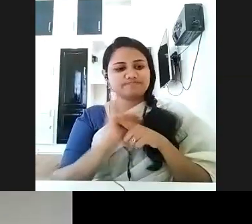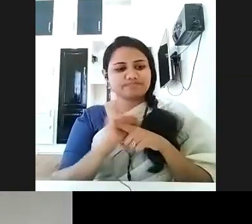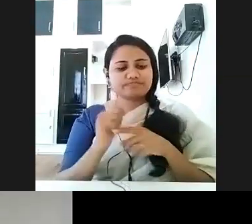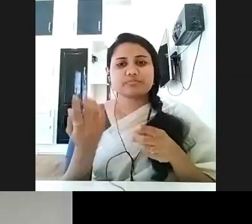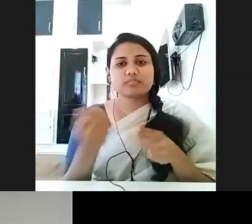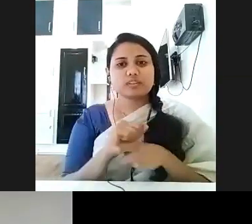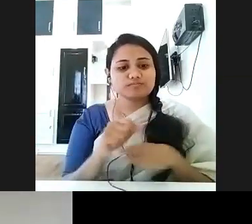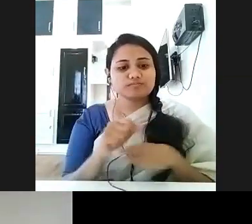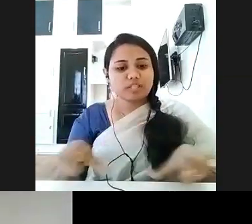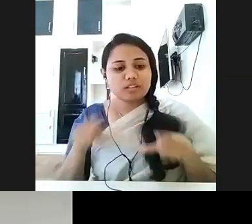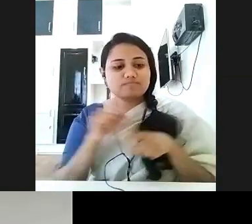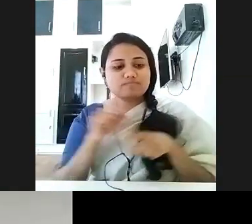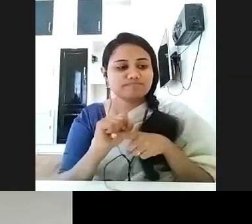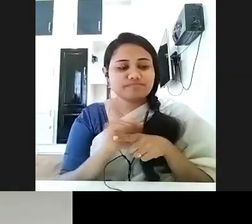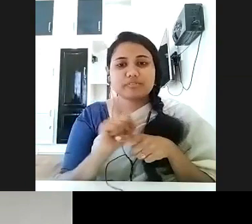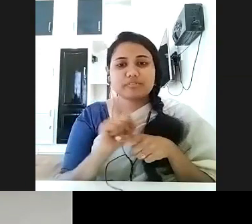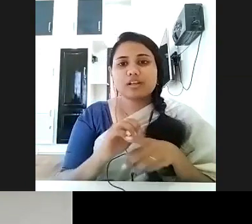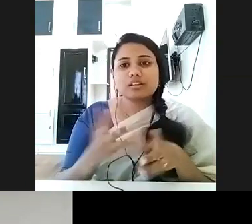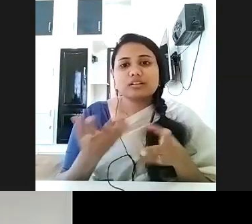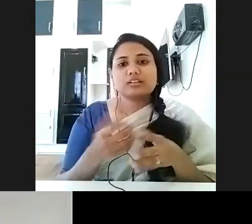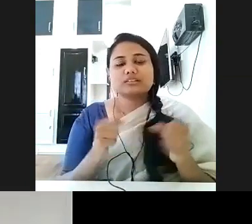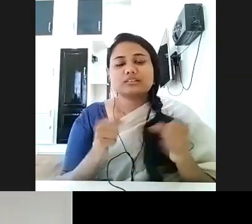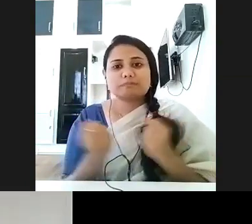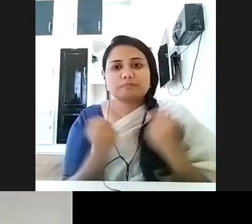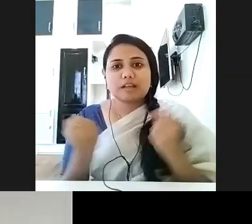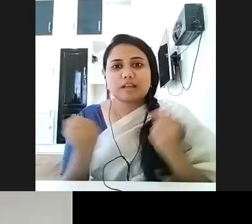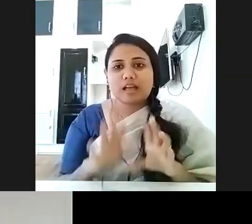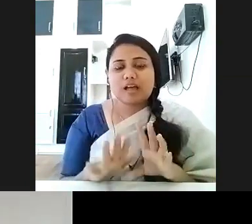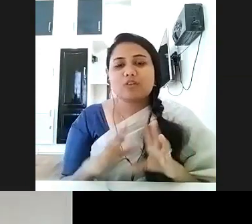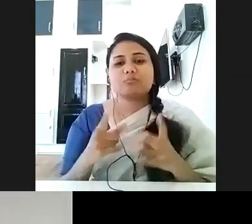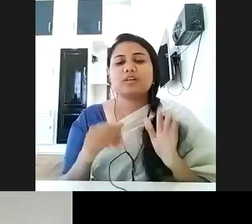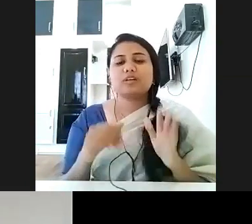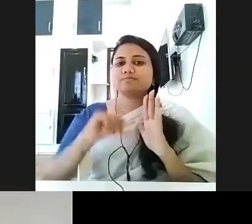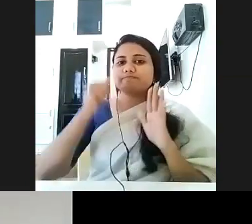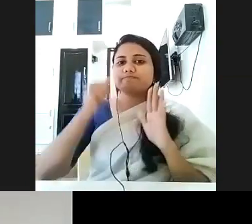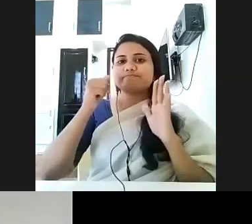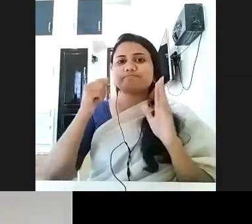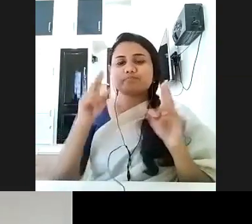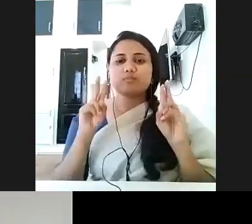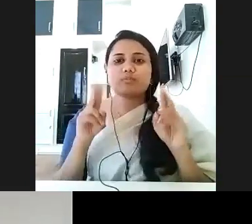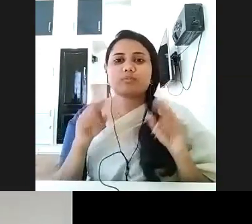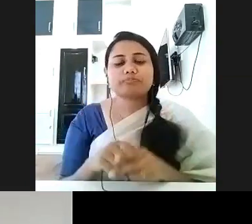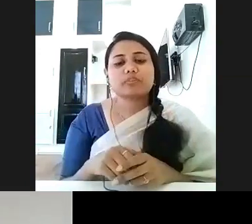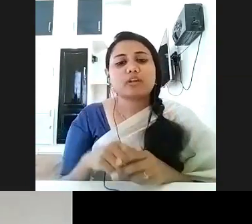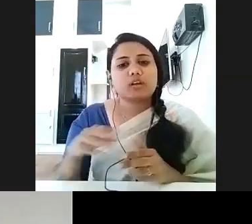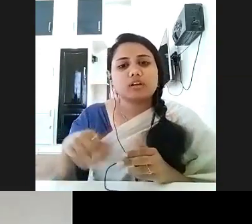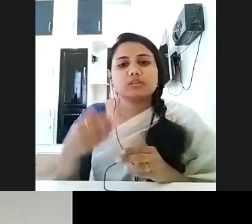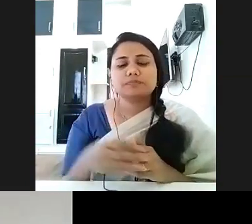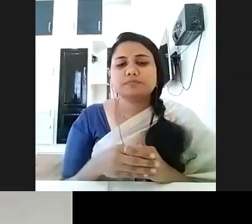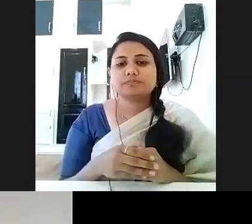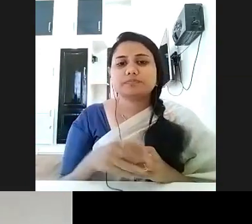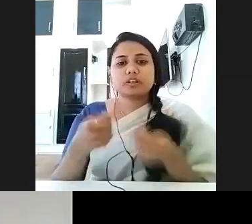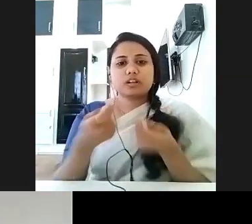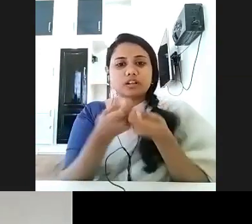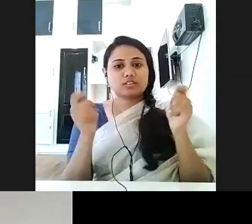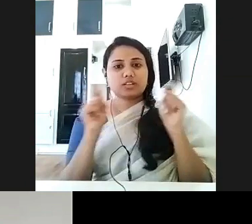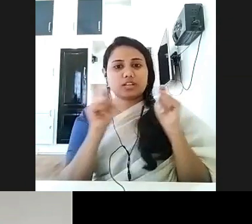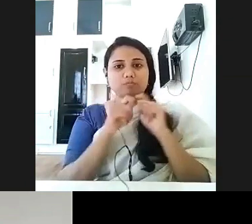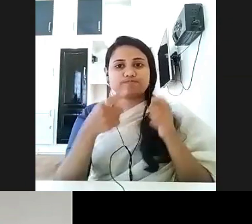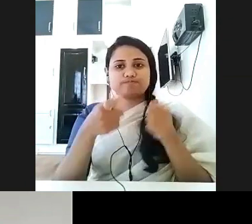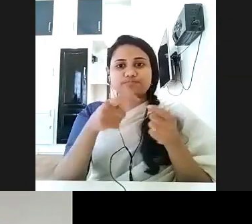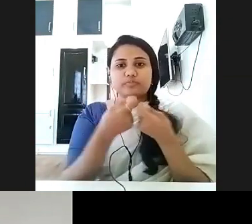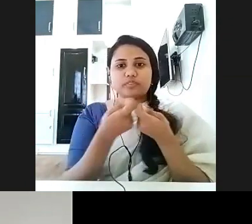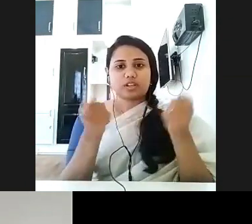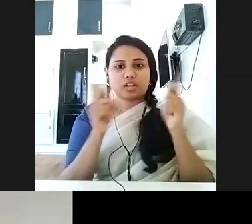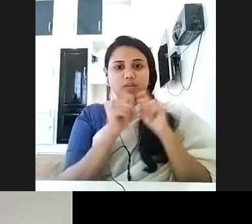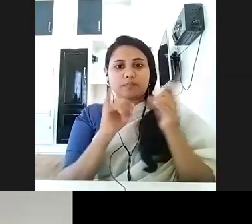ലൈഫ്സ്, ബട്ട് വി ഡോണ്ട് നോ ഹൗ ഫാർ വി ആർ സക്സീഡിങ് ഇൻ ഇറ്റ്. സോ ഇതാണ് നമ്മളുടെ കംപ്ലീറ്റ് ടീമായിട്ട് എല്ലാവരും. ഇത് QRSMA